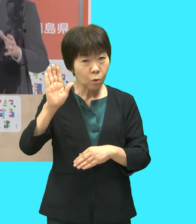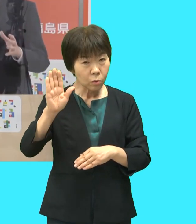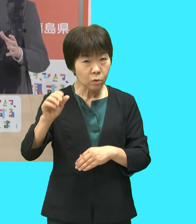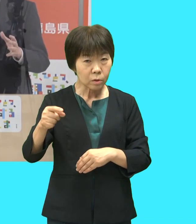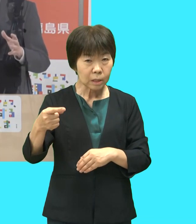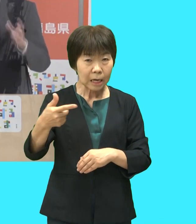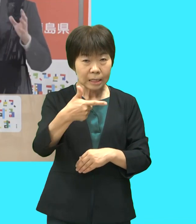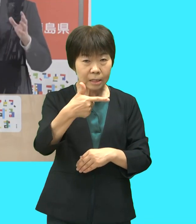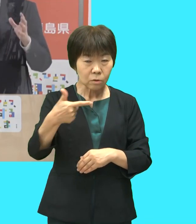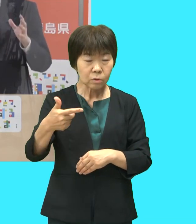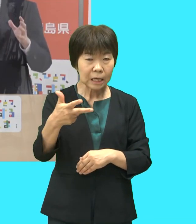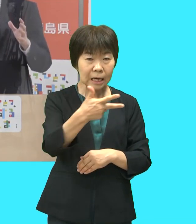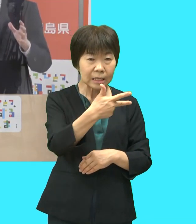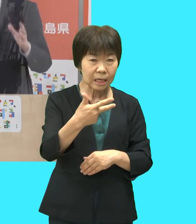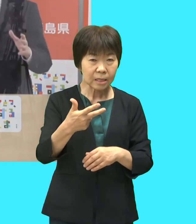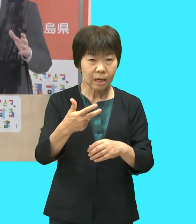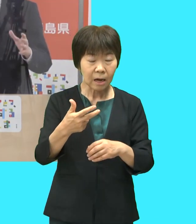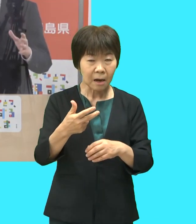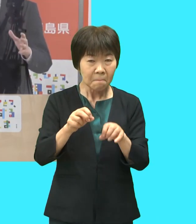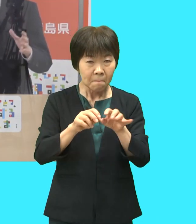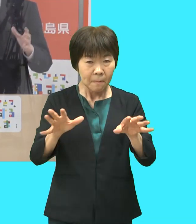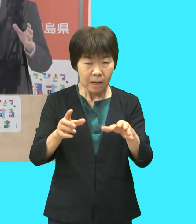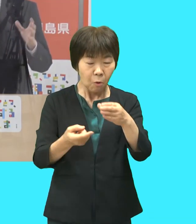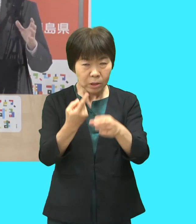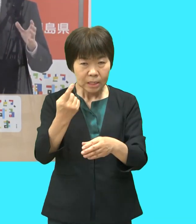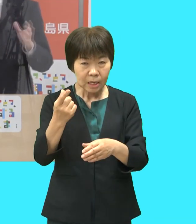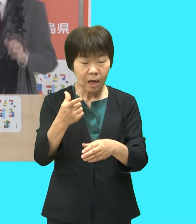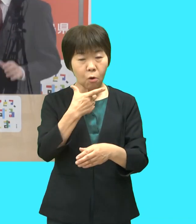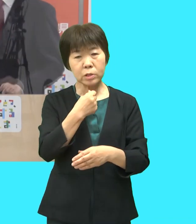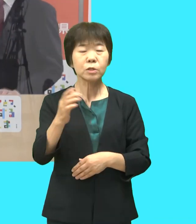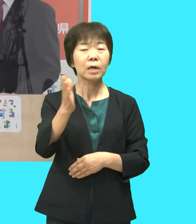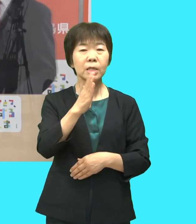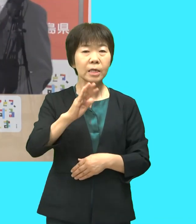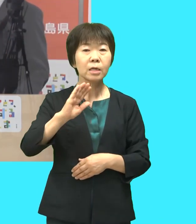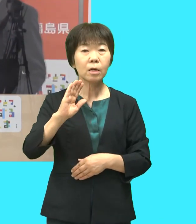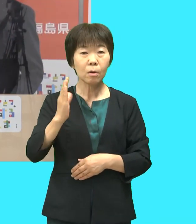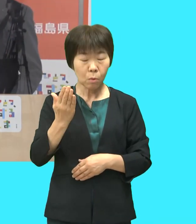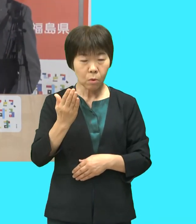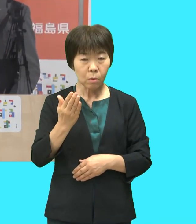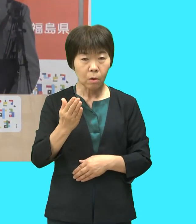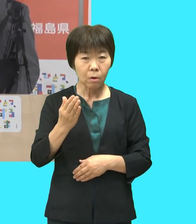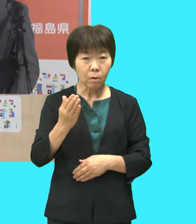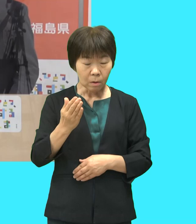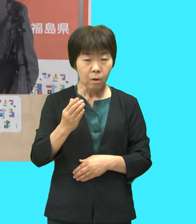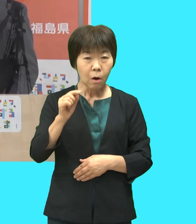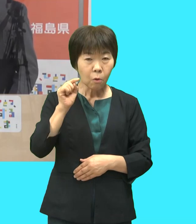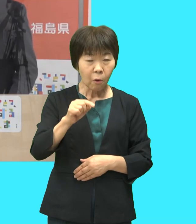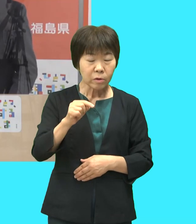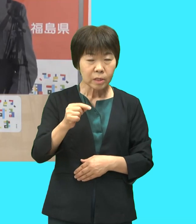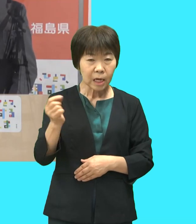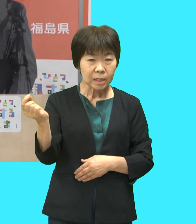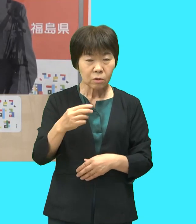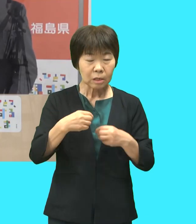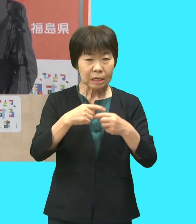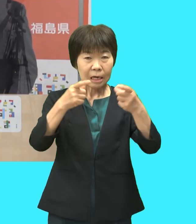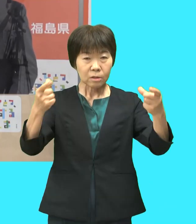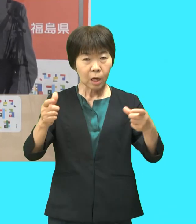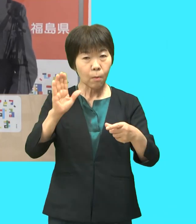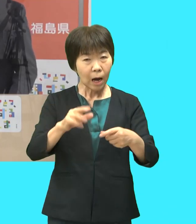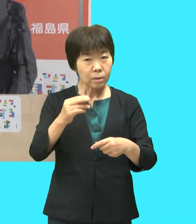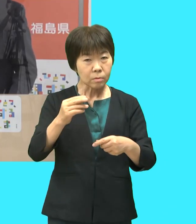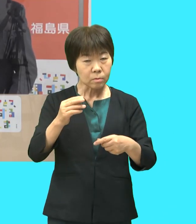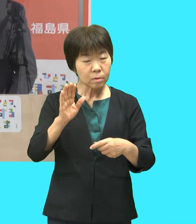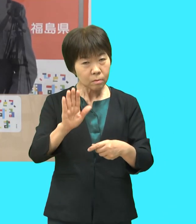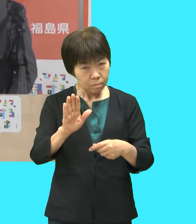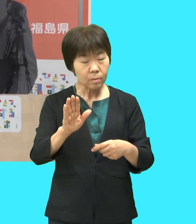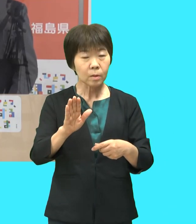波第7波起きてほしくはないのですが、その場合にもこういったことがあり得るんだ。でまたご承知の通り変異株